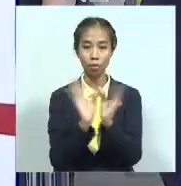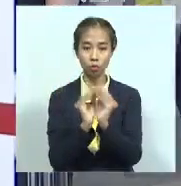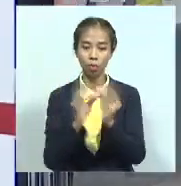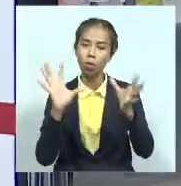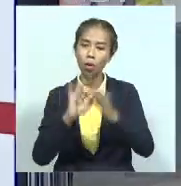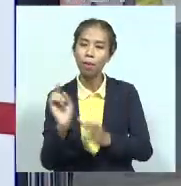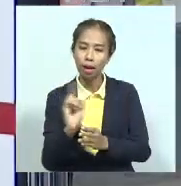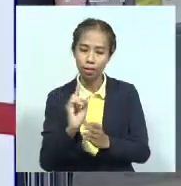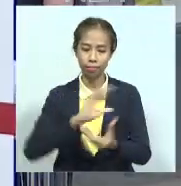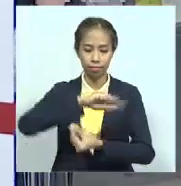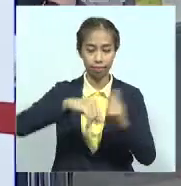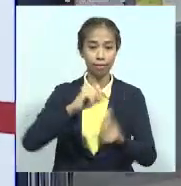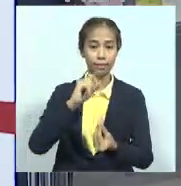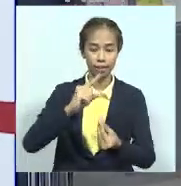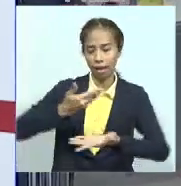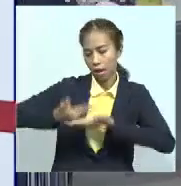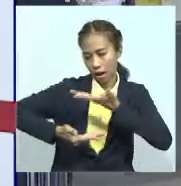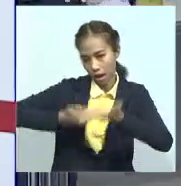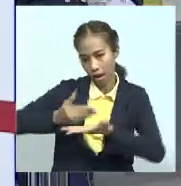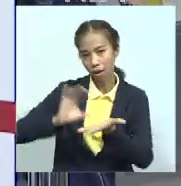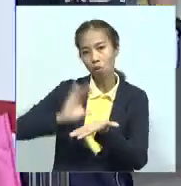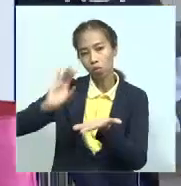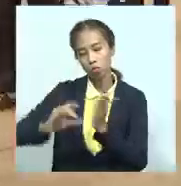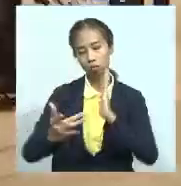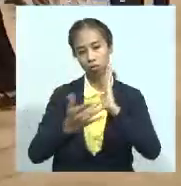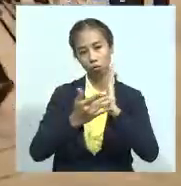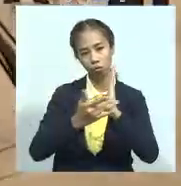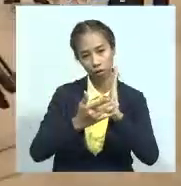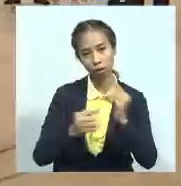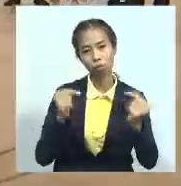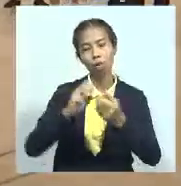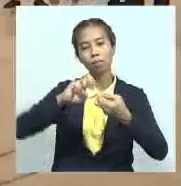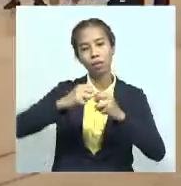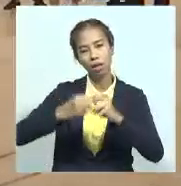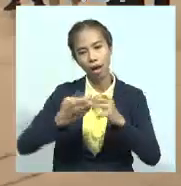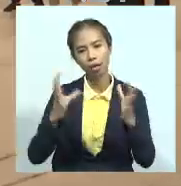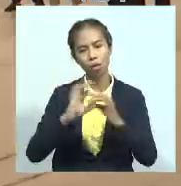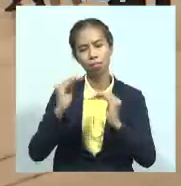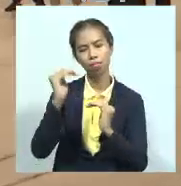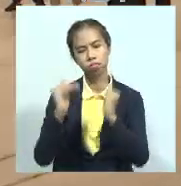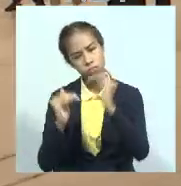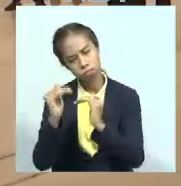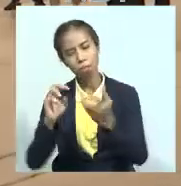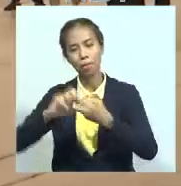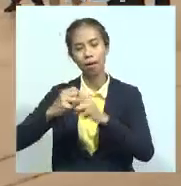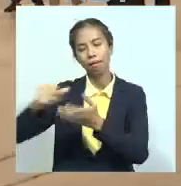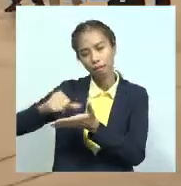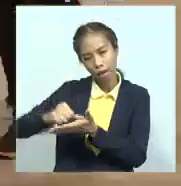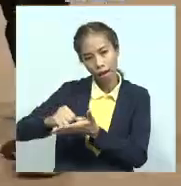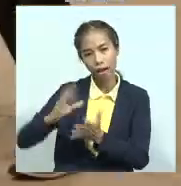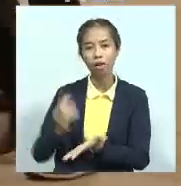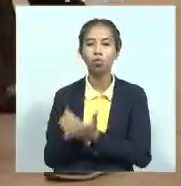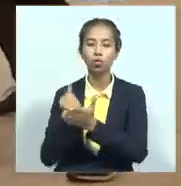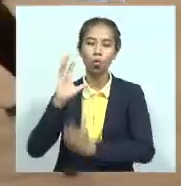องเศรษฐกิจการค้าการลงทุนนวัตกรรมต่างๆรวมไปถึงการแก้ไขปัญหาความไม่เท่าเทียมและการสร้างโลกที่ยั่